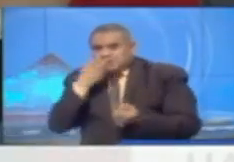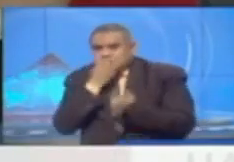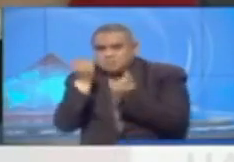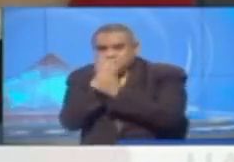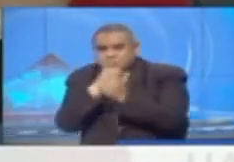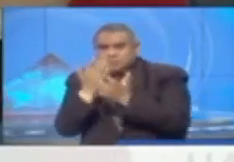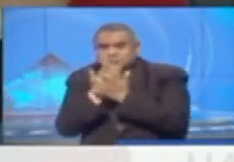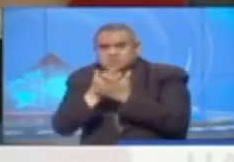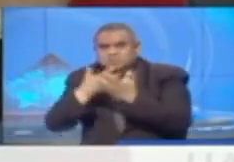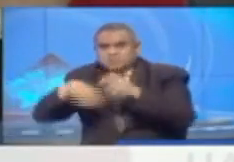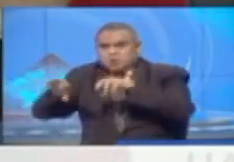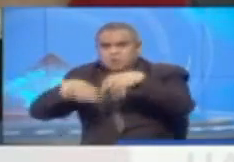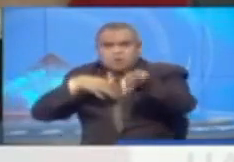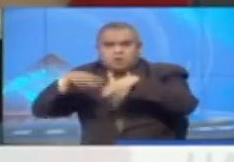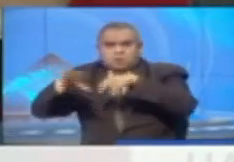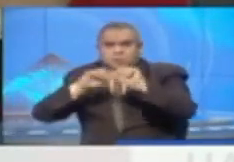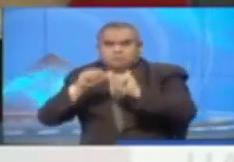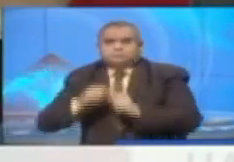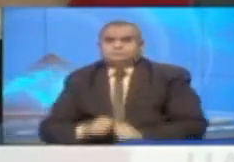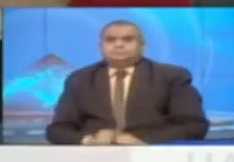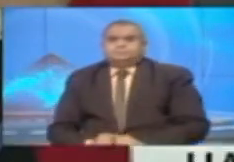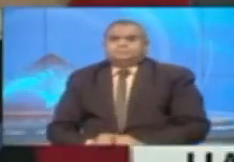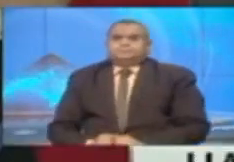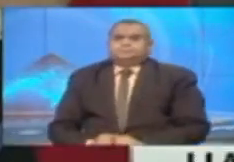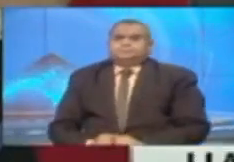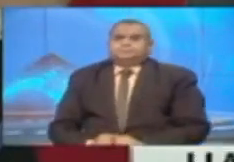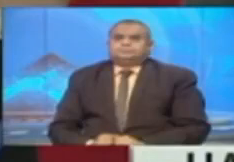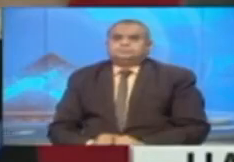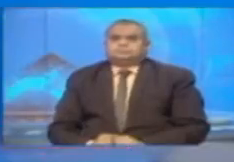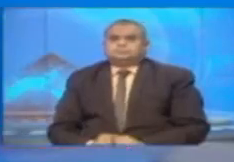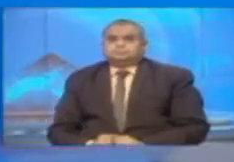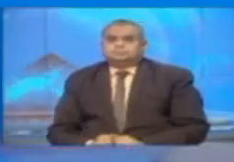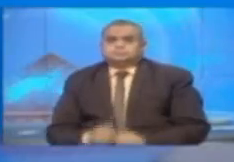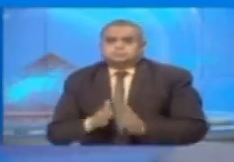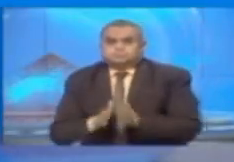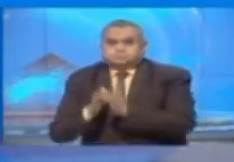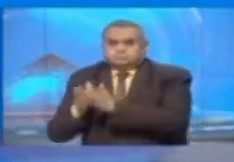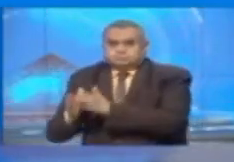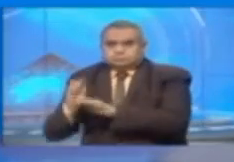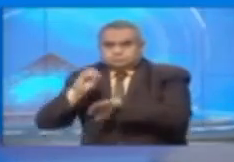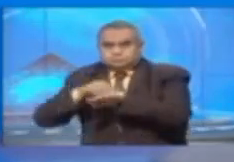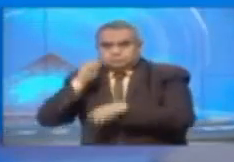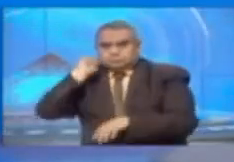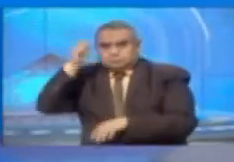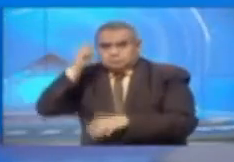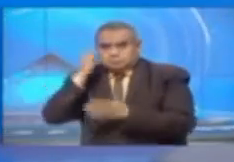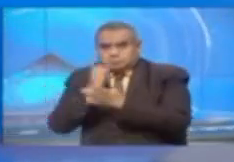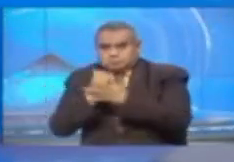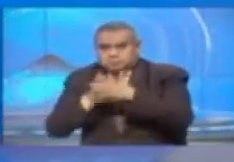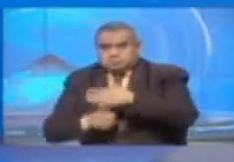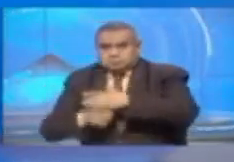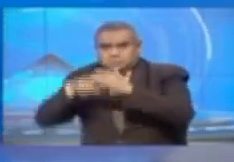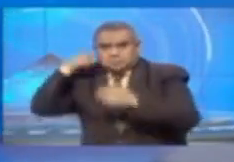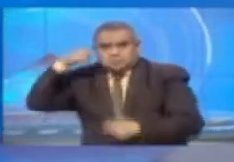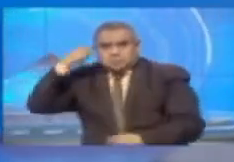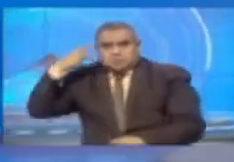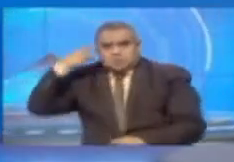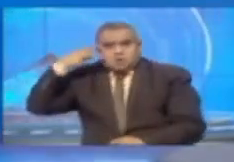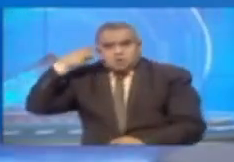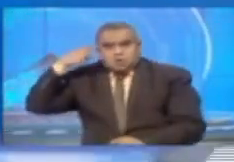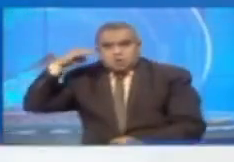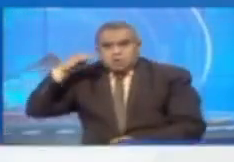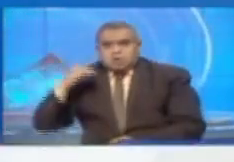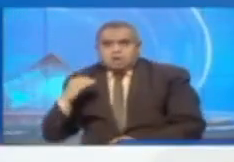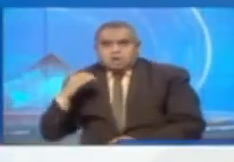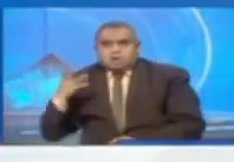والغاز المسيل للدموع والهروات. حذر يون سوك يول رئيس كوريا الجنوبية